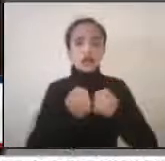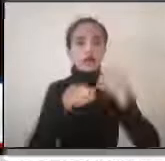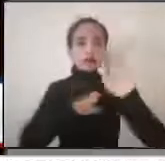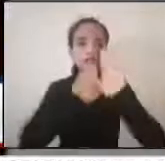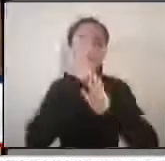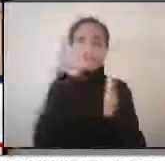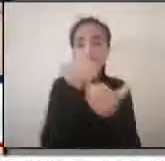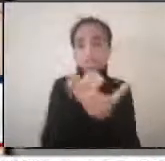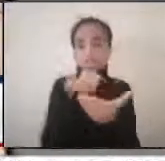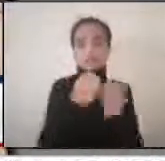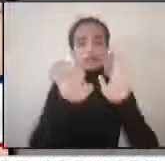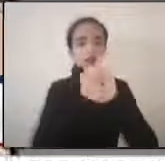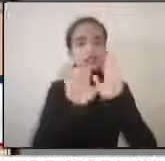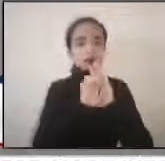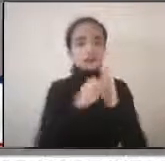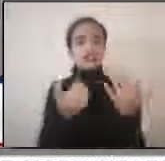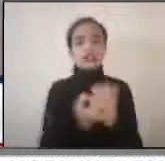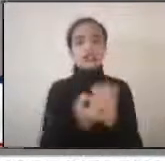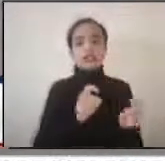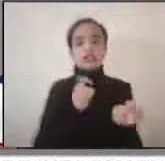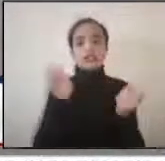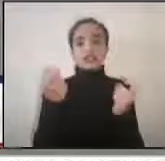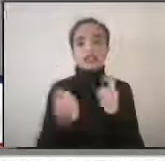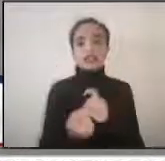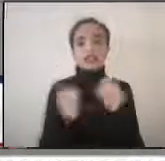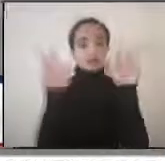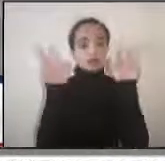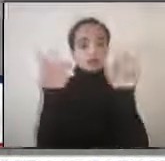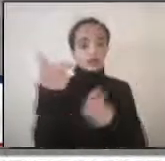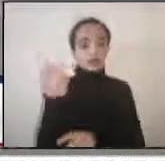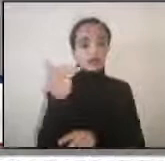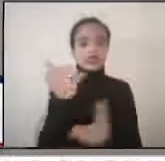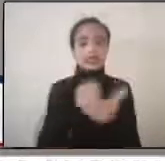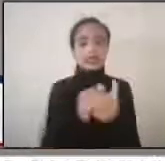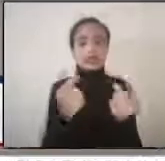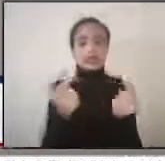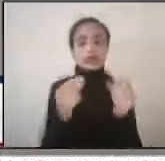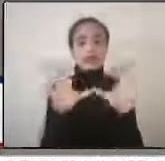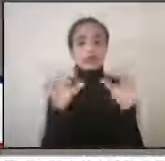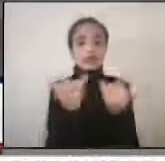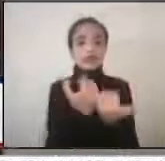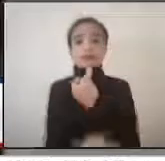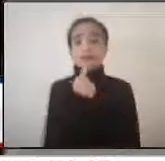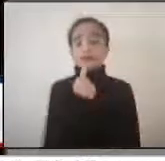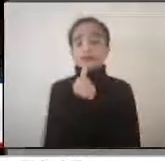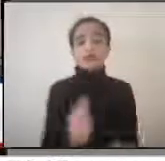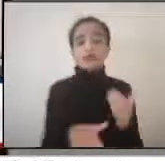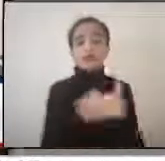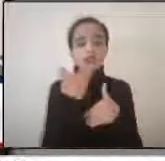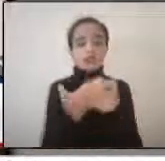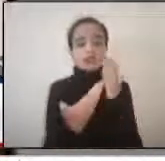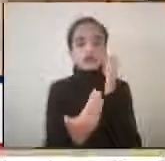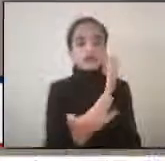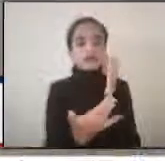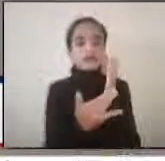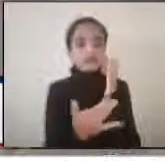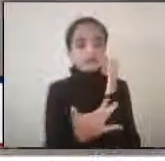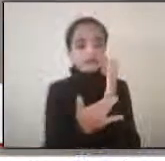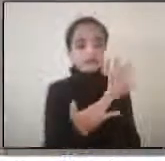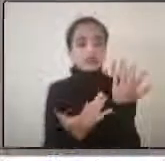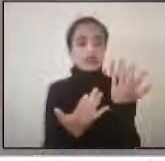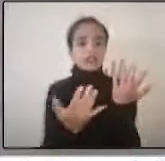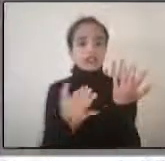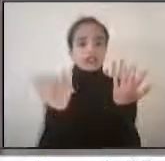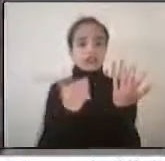green transition na ginagawa na ng mga Finnish companies. Ang digitalization at e-governance ay kanila ring pinag-usapan.